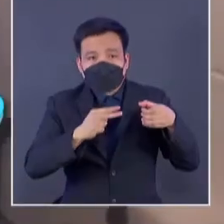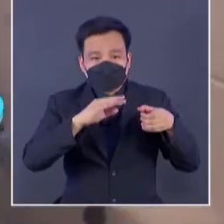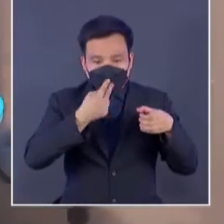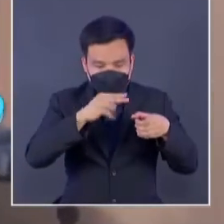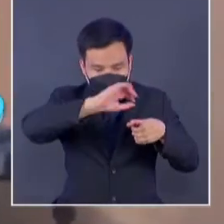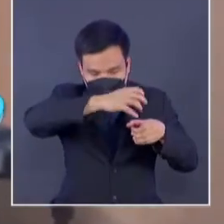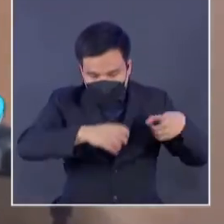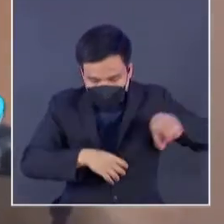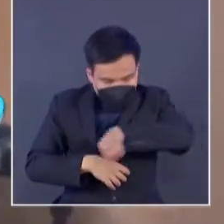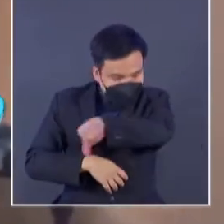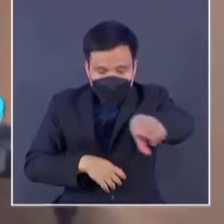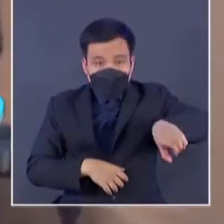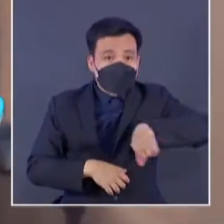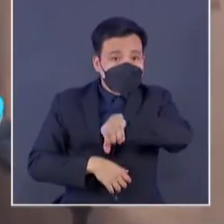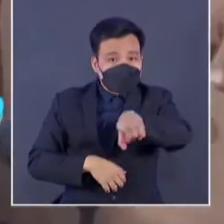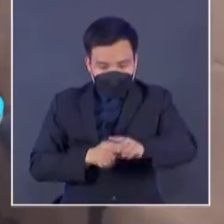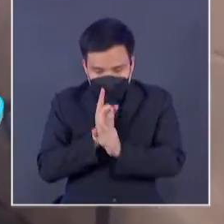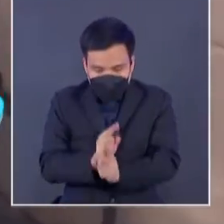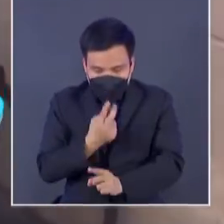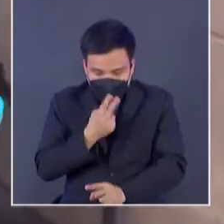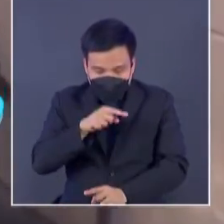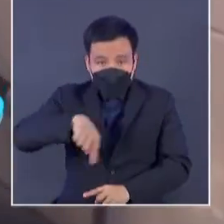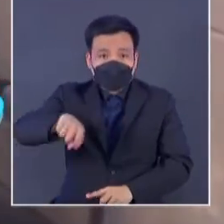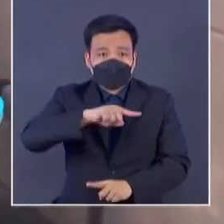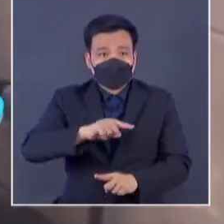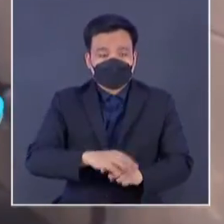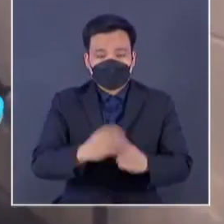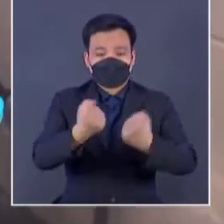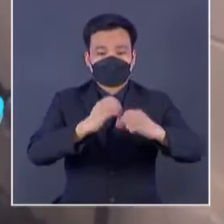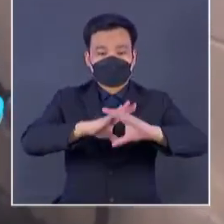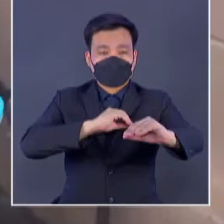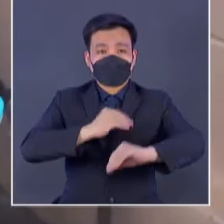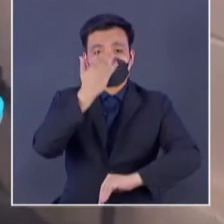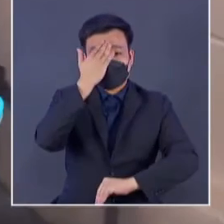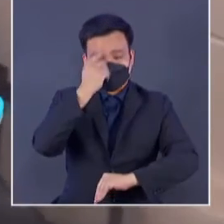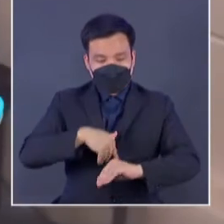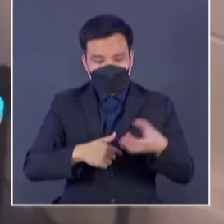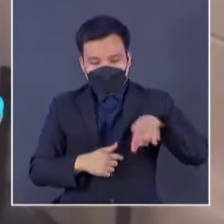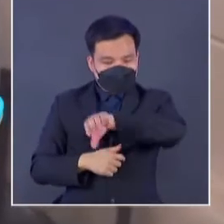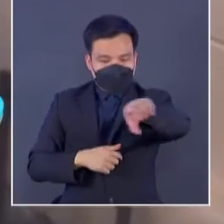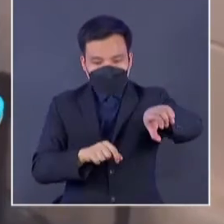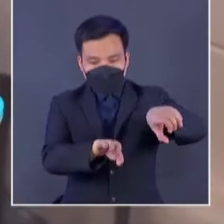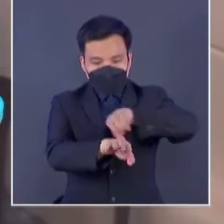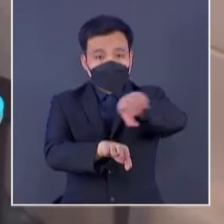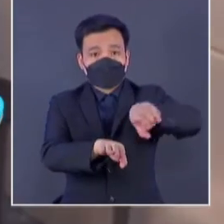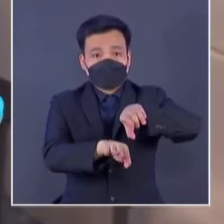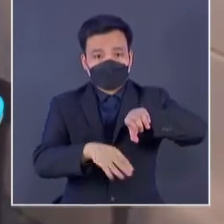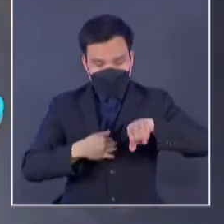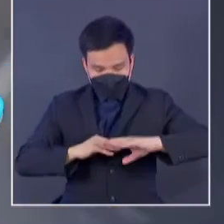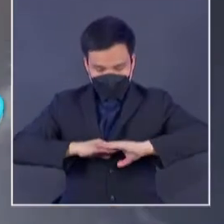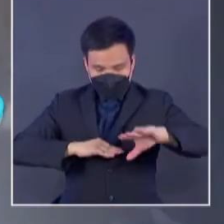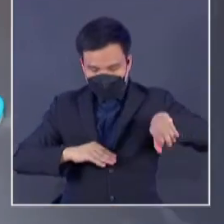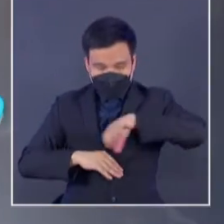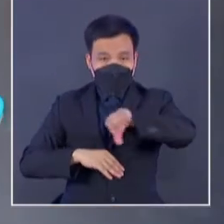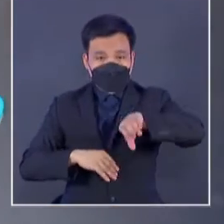อยครับที่เอาน้ำมันมาเทไว้ครับเทที่หน้ารถเทที่หน้าพื้นถนนหน้าบ้านนะ ครับ ล่าสุดครับก็ไป